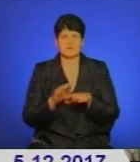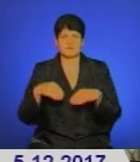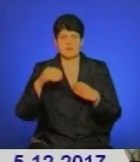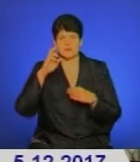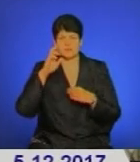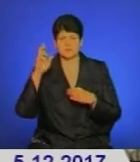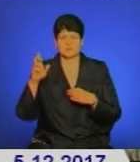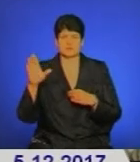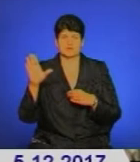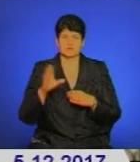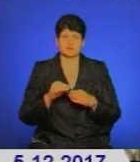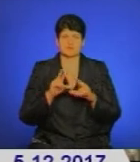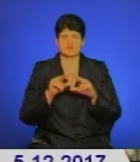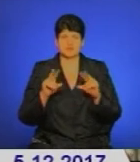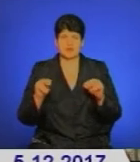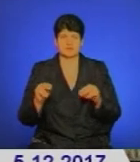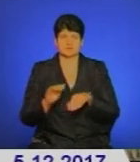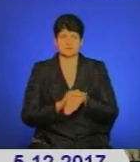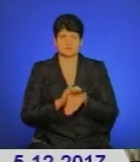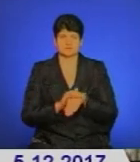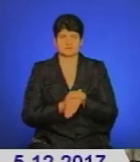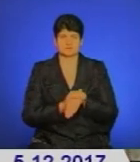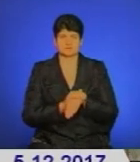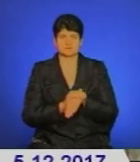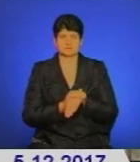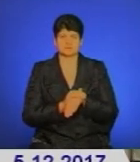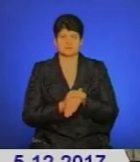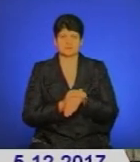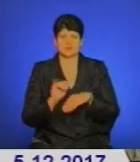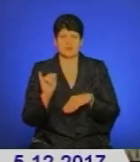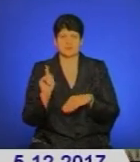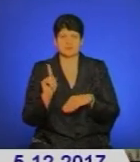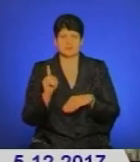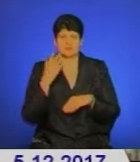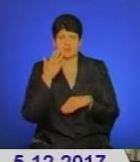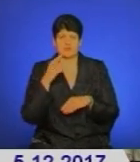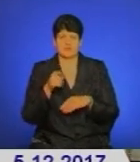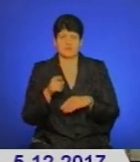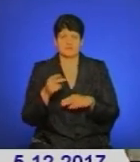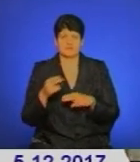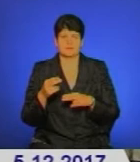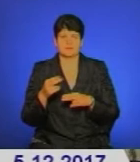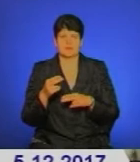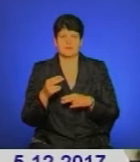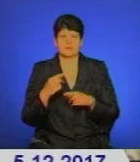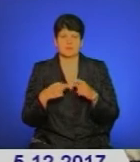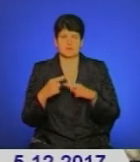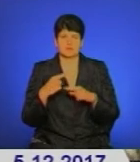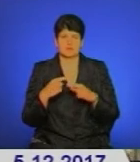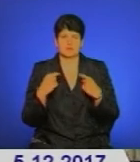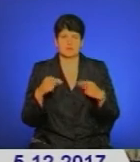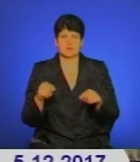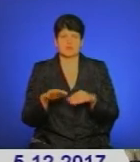всім здоров'я, і щастя, і благополуччя. І щоб коли ви приїдете вже на іншу територію, на